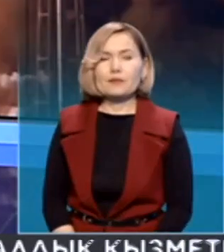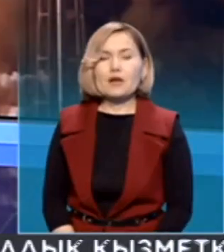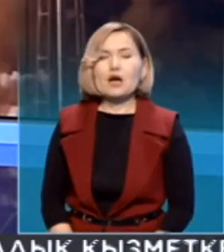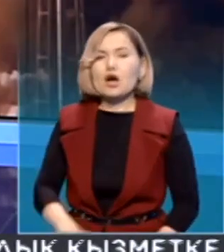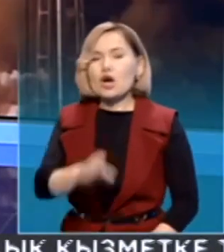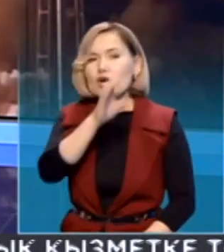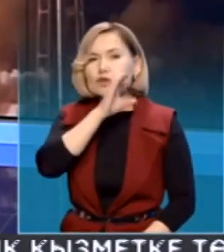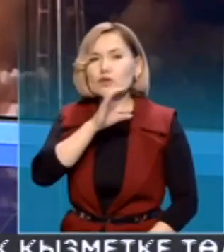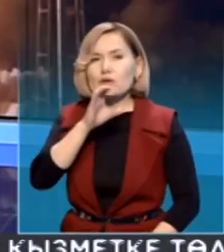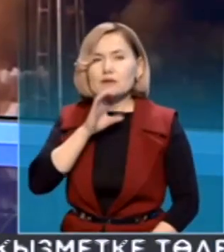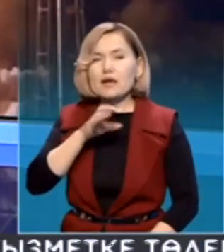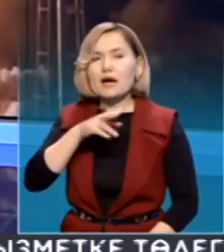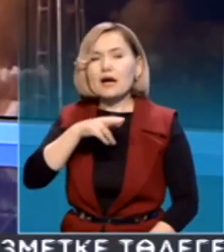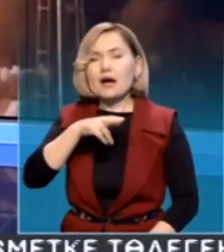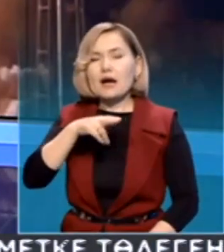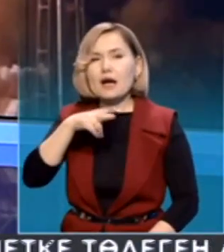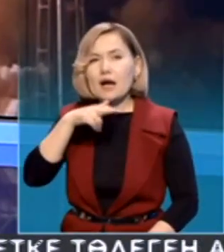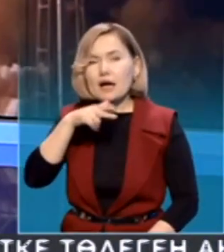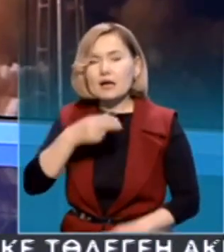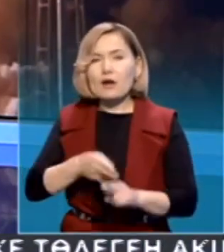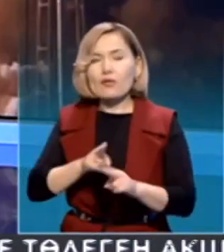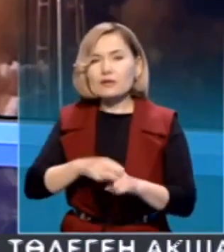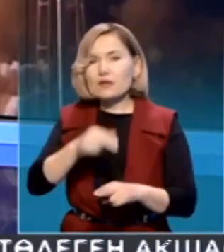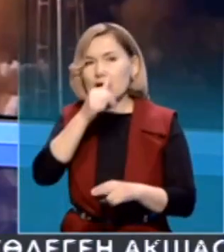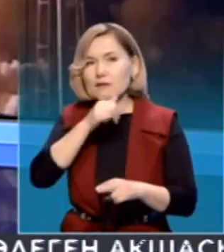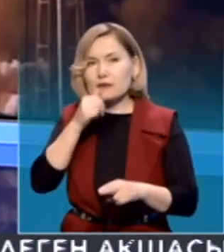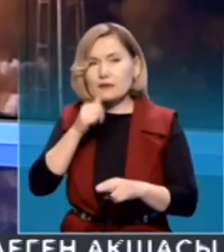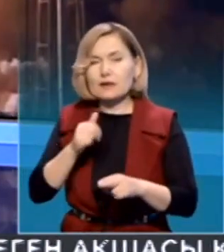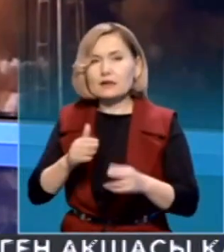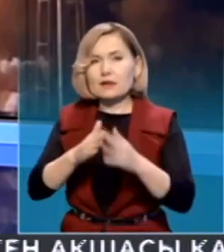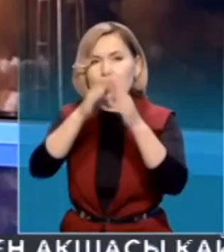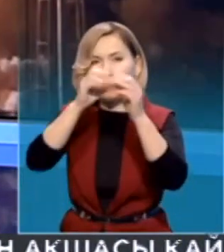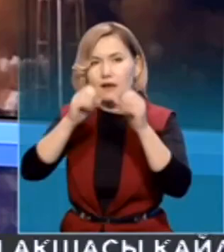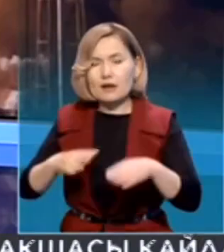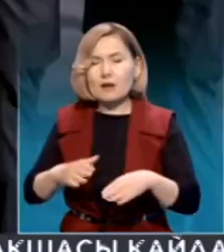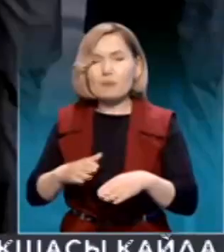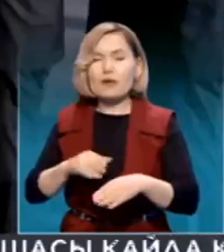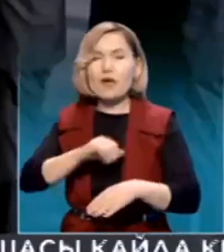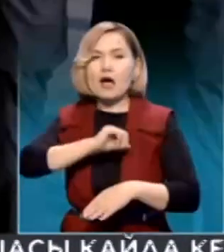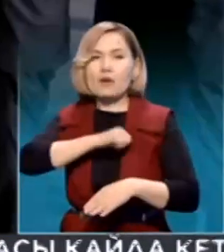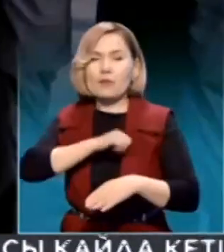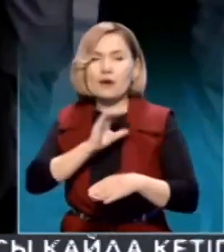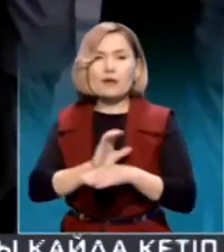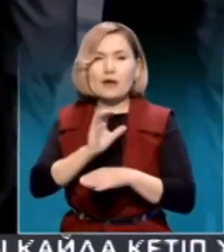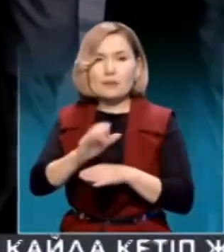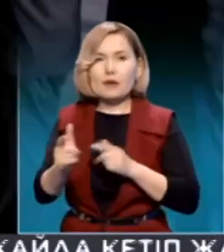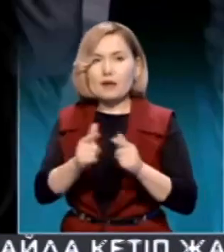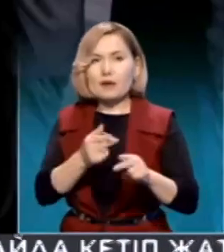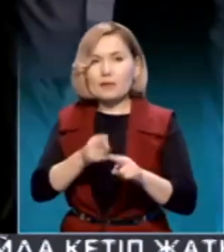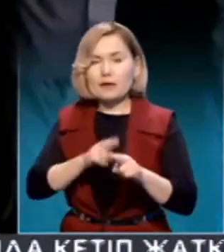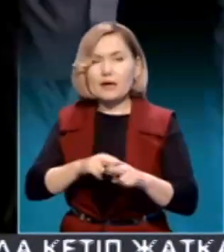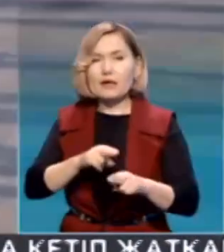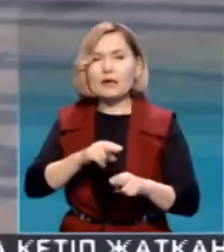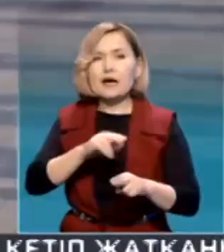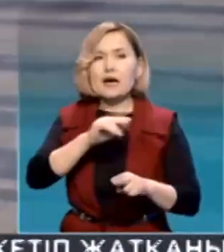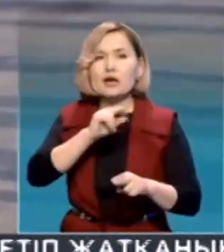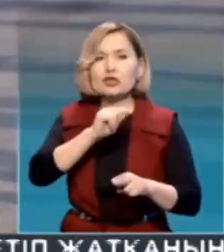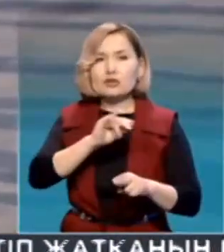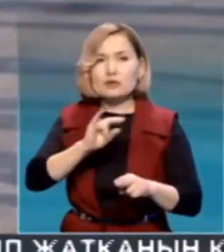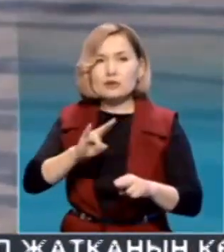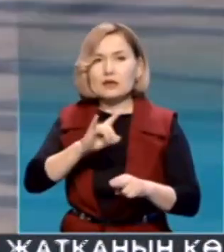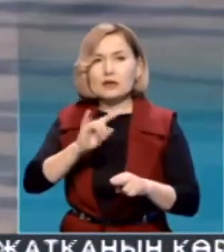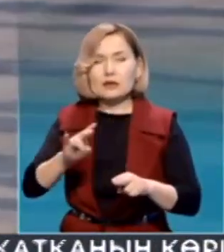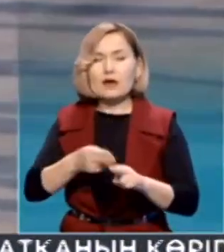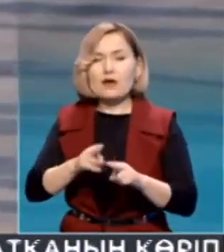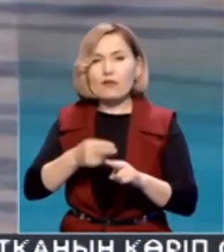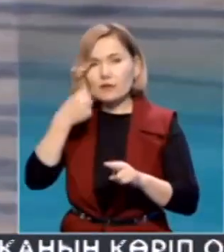Солтүстік Корея тыңшы спутнигін ұшыруға дайындалып жатыр. Бұл осындай мақсаттағы тұңғыш жер серігі. Бұған дейін Ким Чен Ын аталған аппараттың